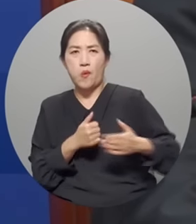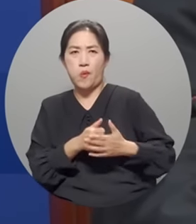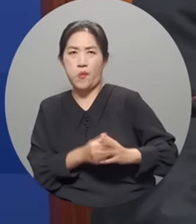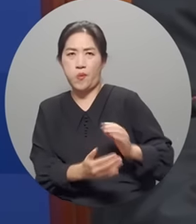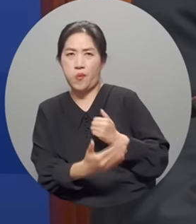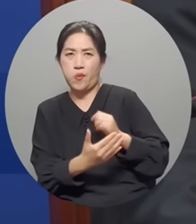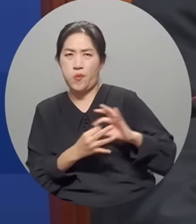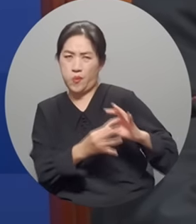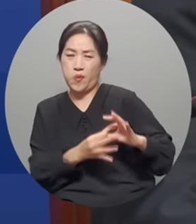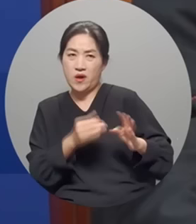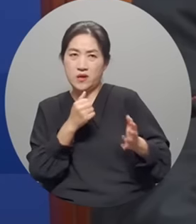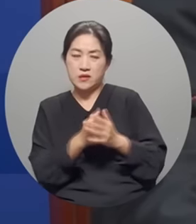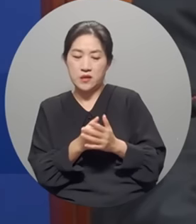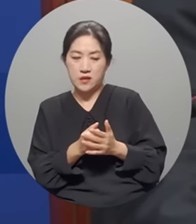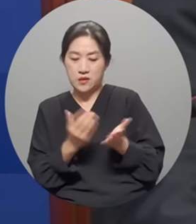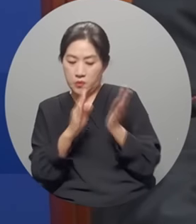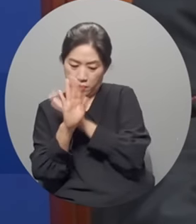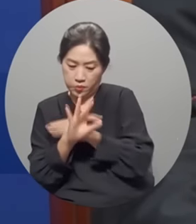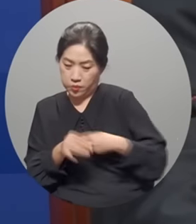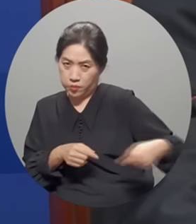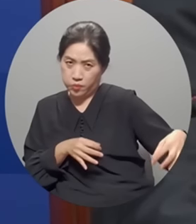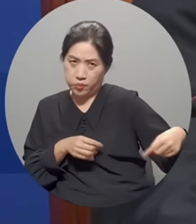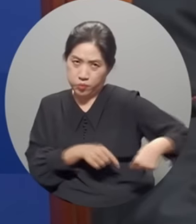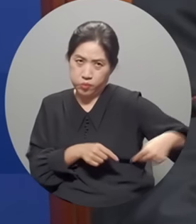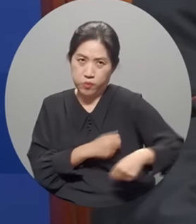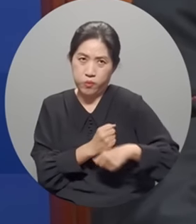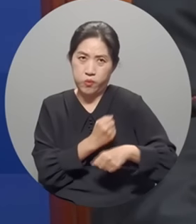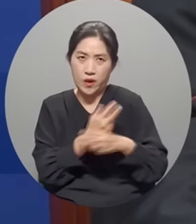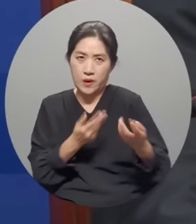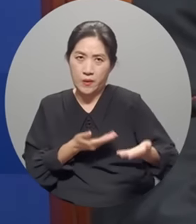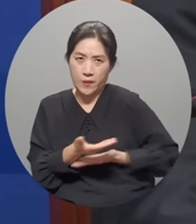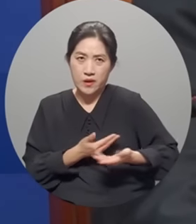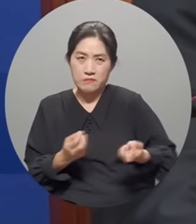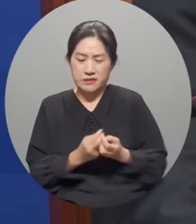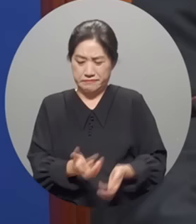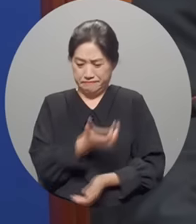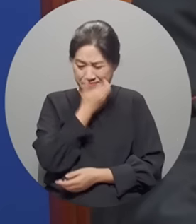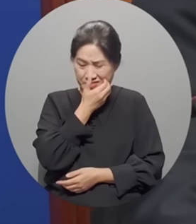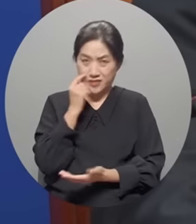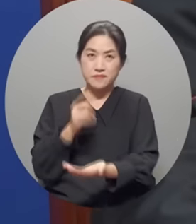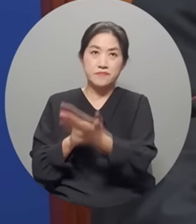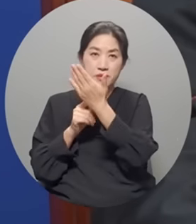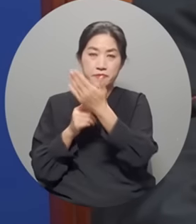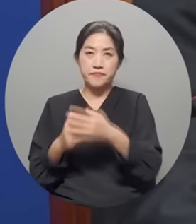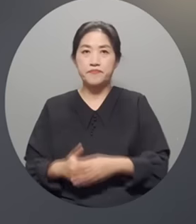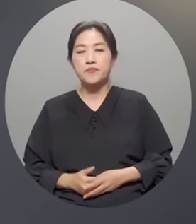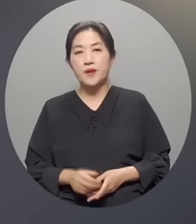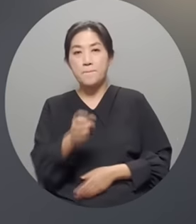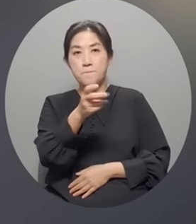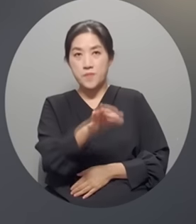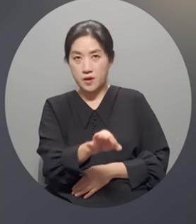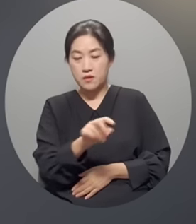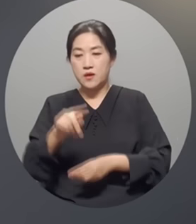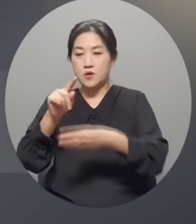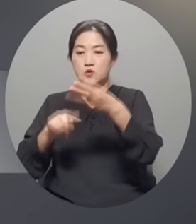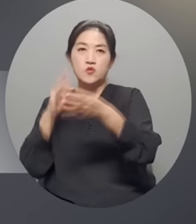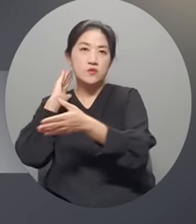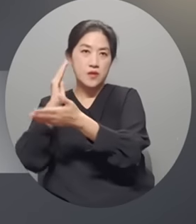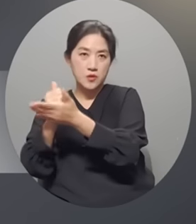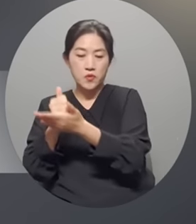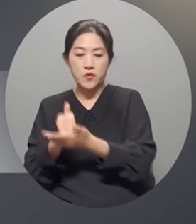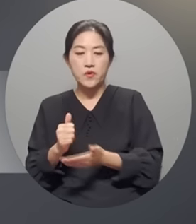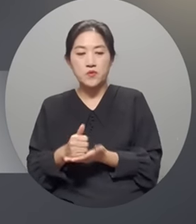작동한 뒷거래 정권의 추악한 민낯이 드러나고 있습니다. 명 씨가 윤 대통령, 강